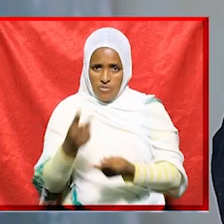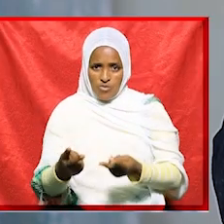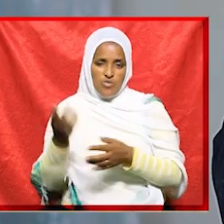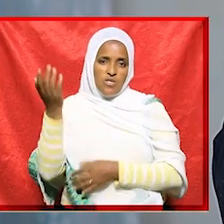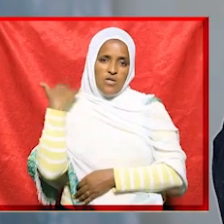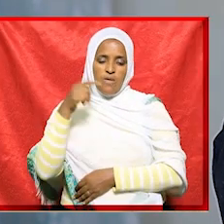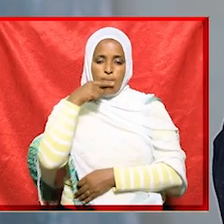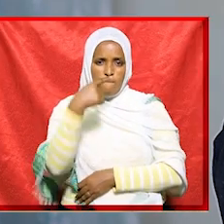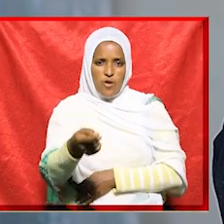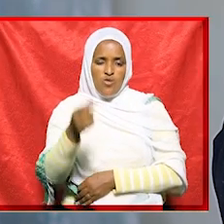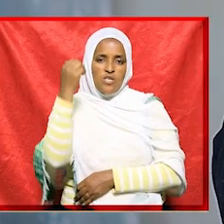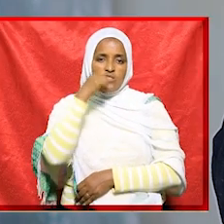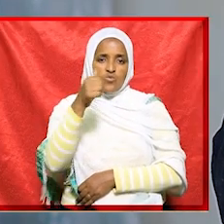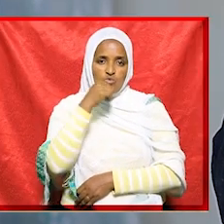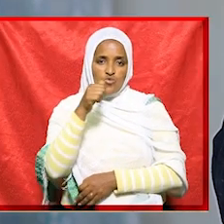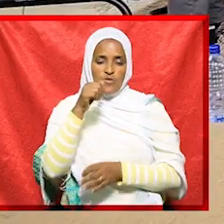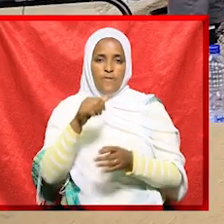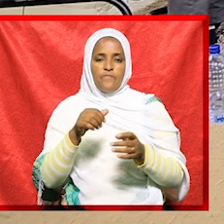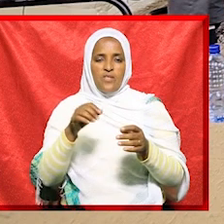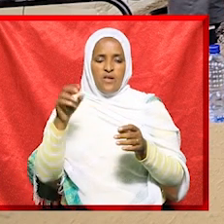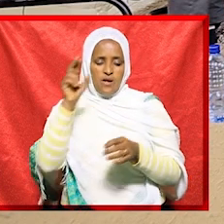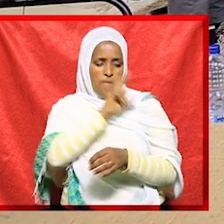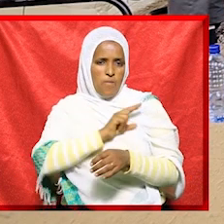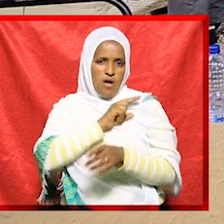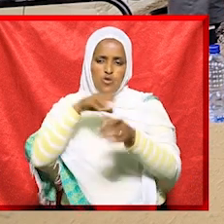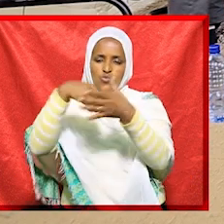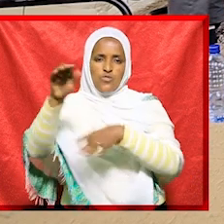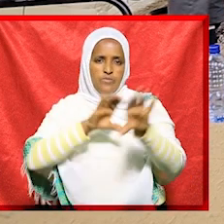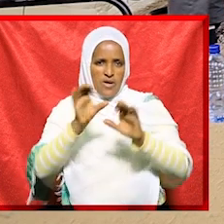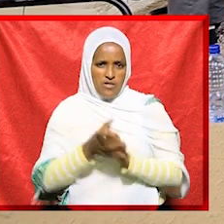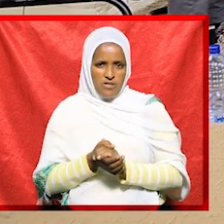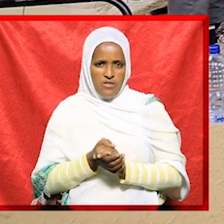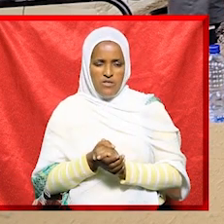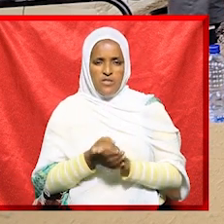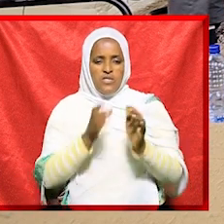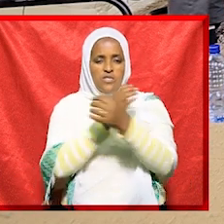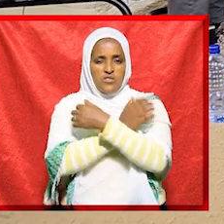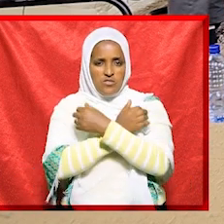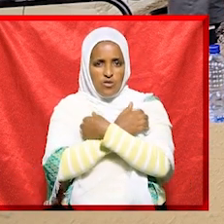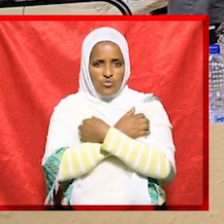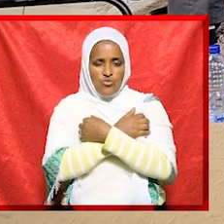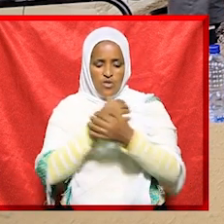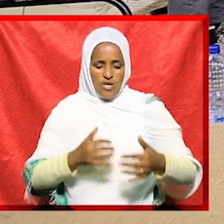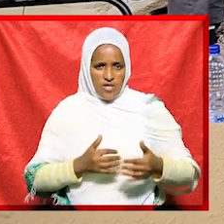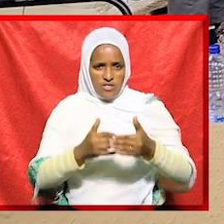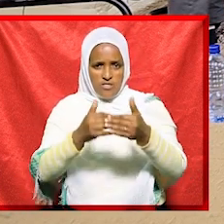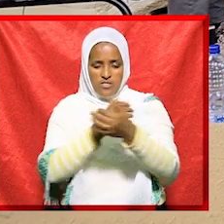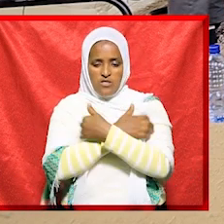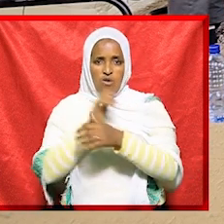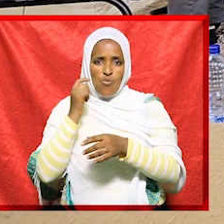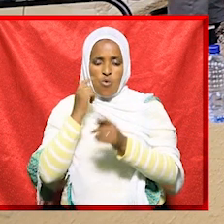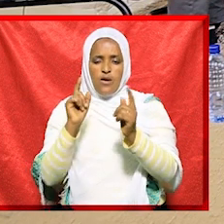ያነስልነንኛ ተመልከቱት እኮ ቀድም ብለውታል ሴቶቹን ከባህሪያቸው ውጪ ነው የሚያድርግ